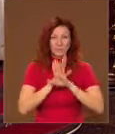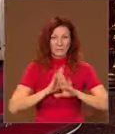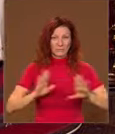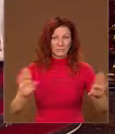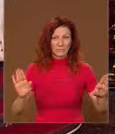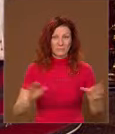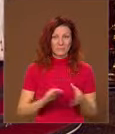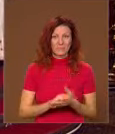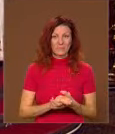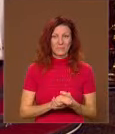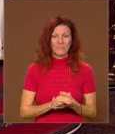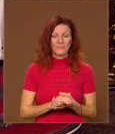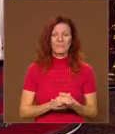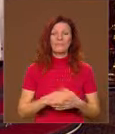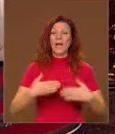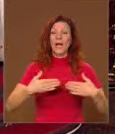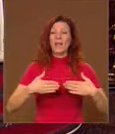преди да пристъпят